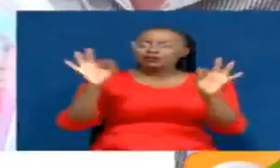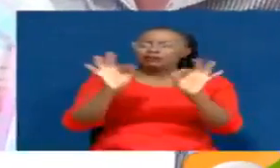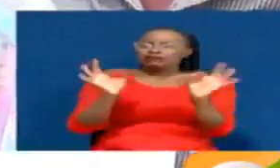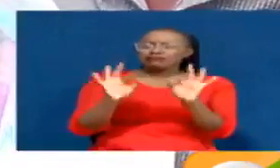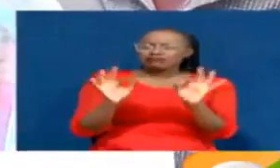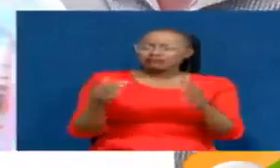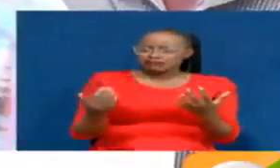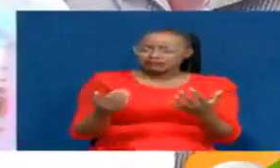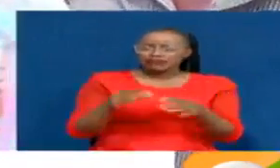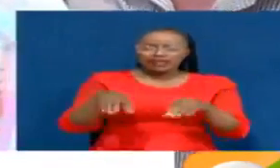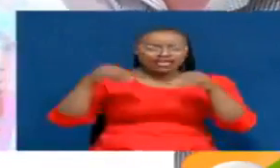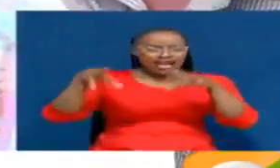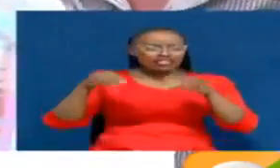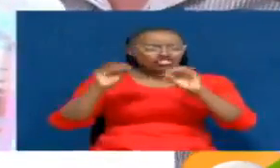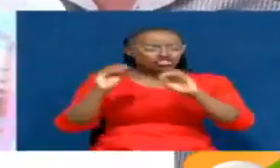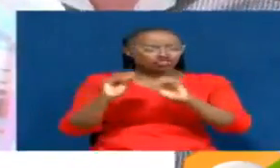nini? Si nyasi?